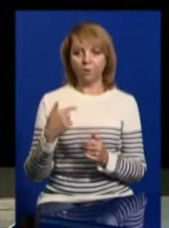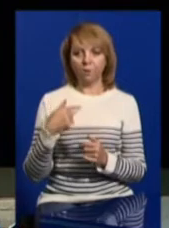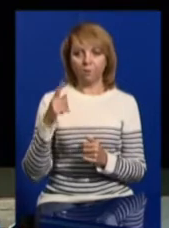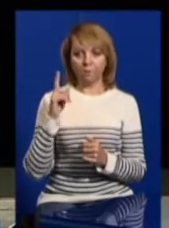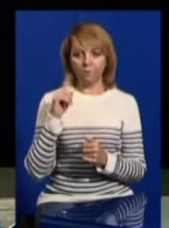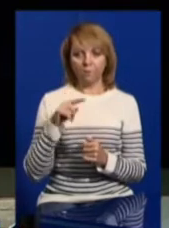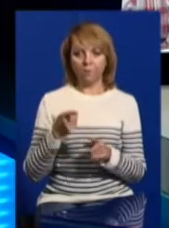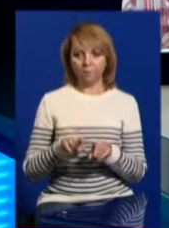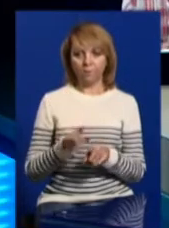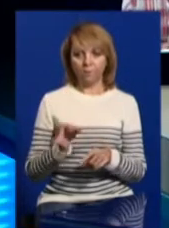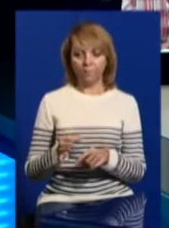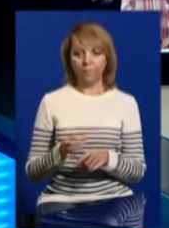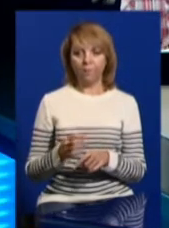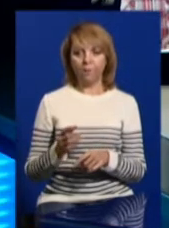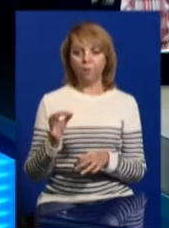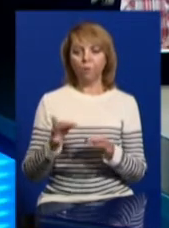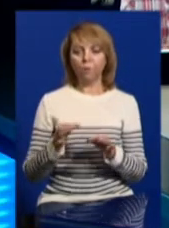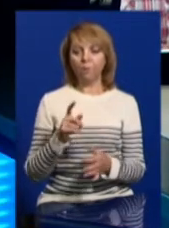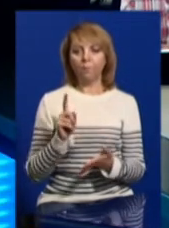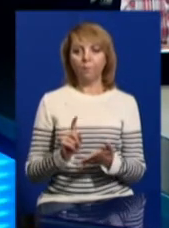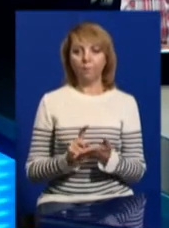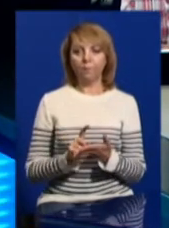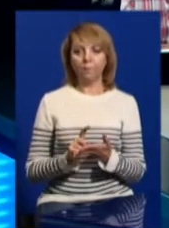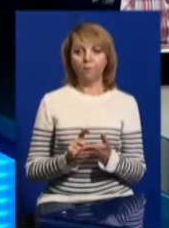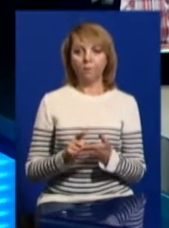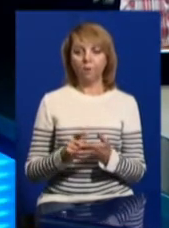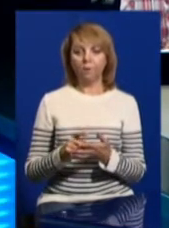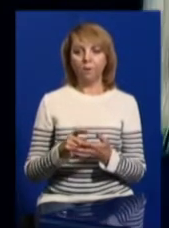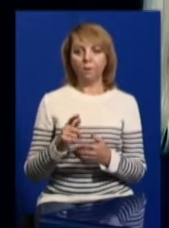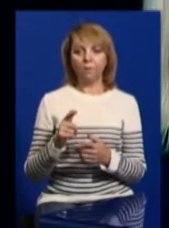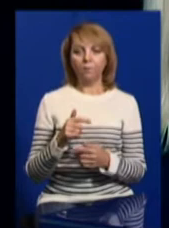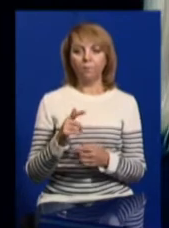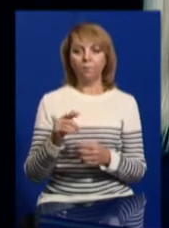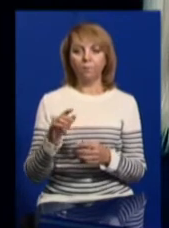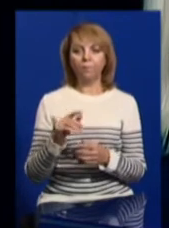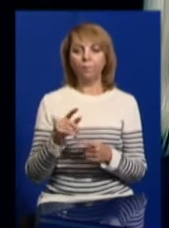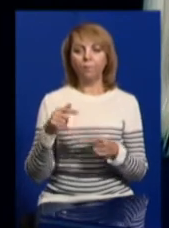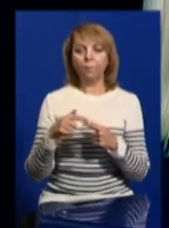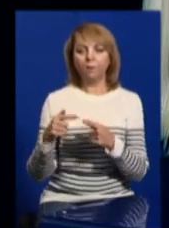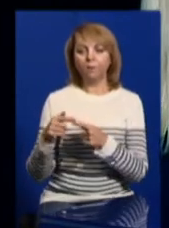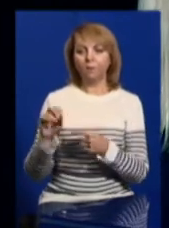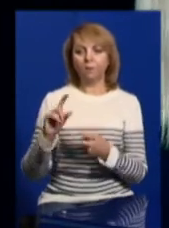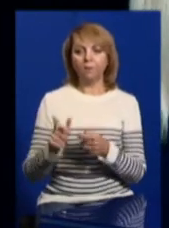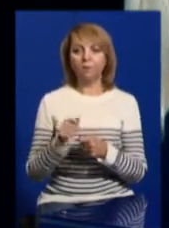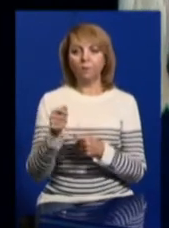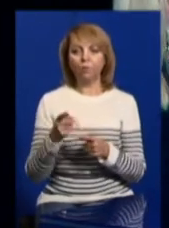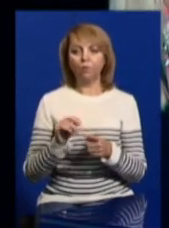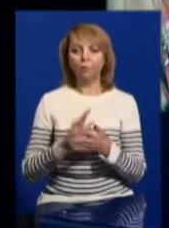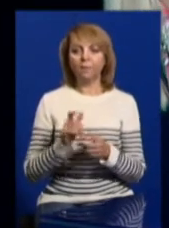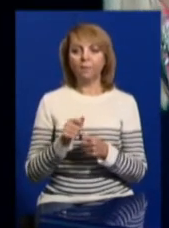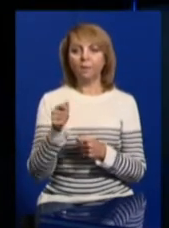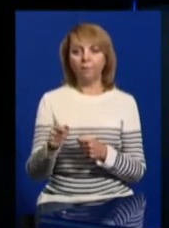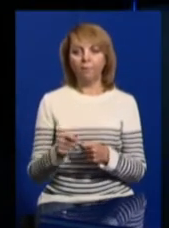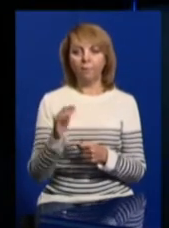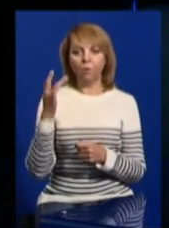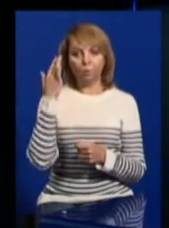мені відомо, так, суддя має визначитися щодо клопотань, які сьогодні було заявлені, так? Ваша думка